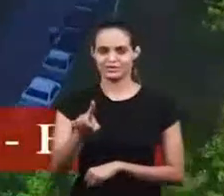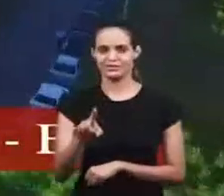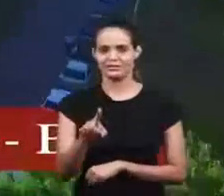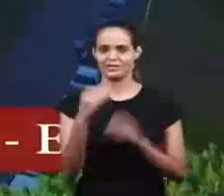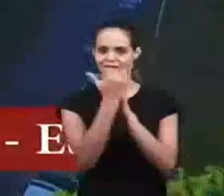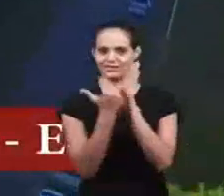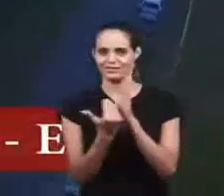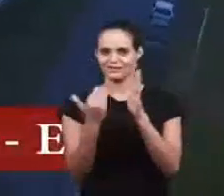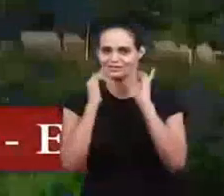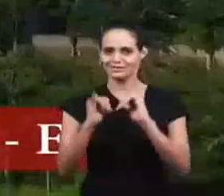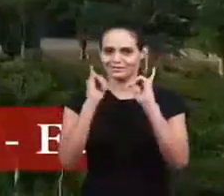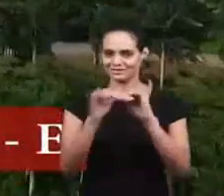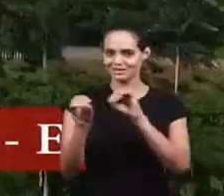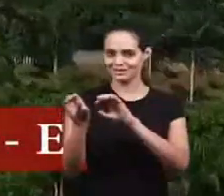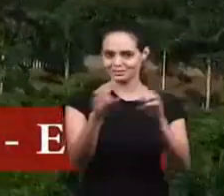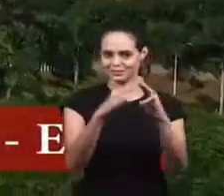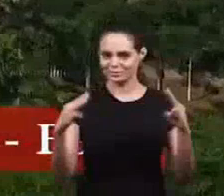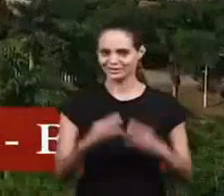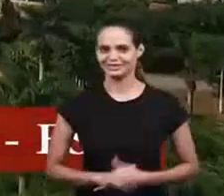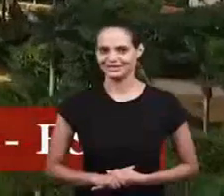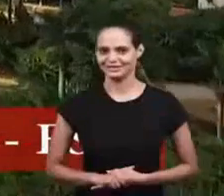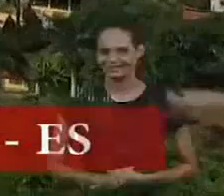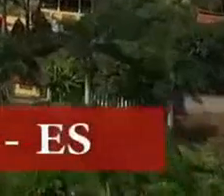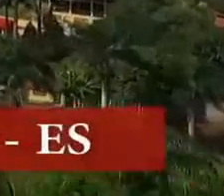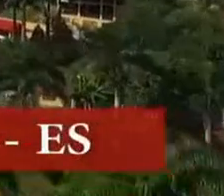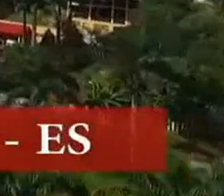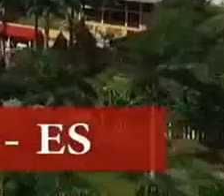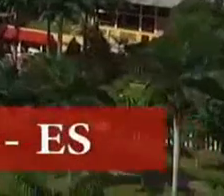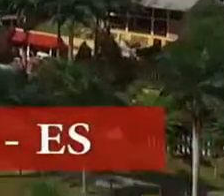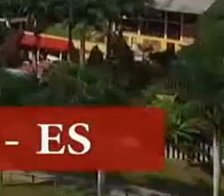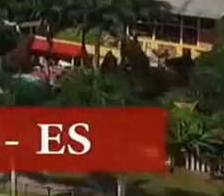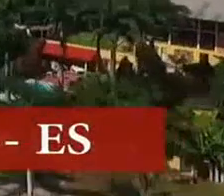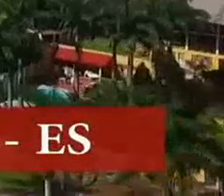diesen Bildern die Sendung Lehren aus dem Maranaim an.